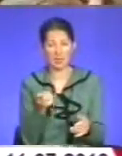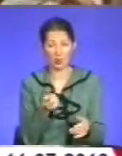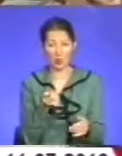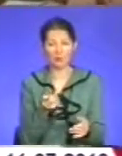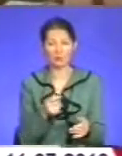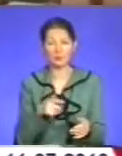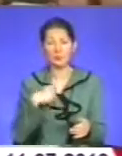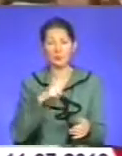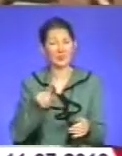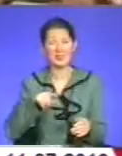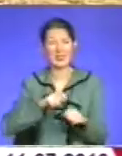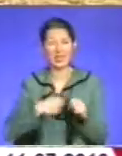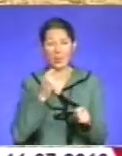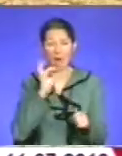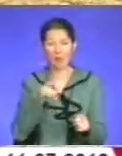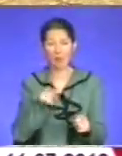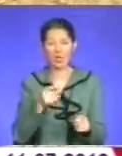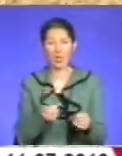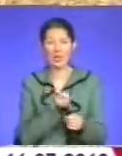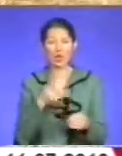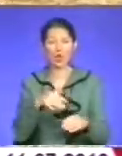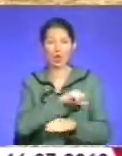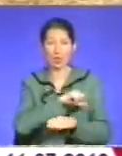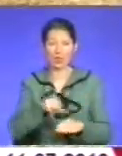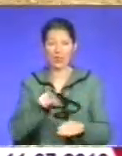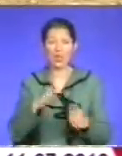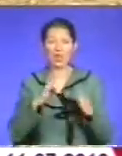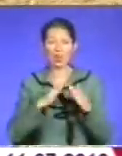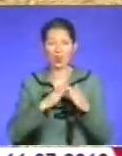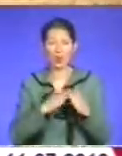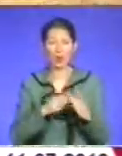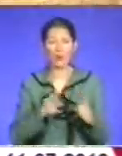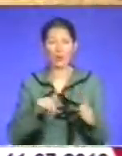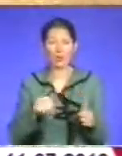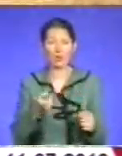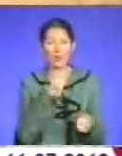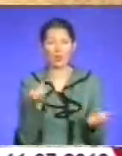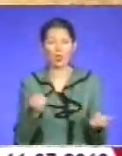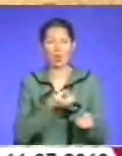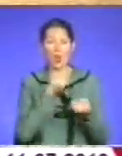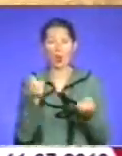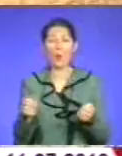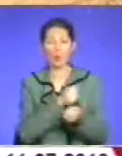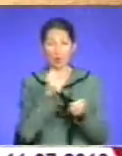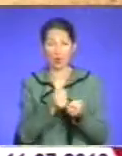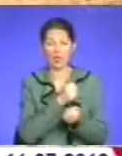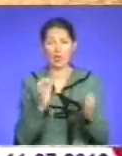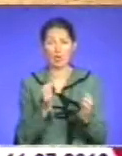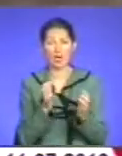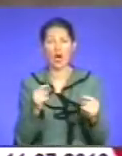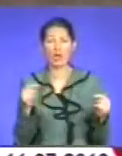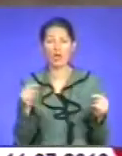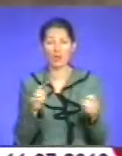те зерно, що на дворі, а те, що в коморі. По збиранні зерно потрібно просушити та зберігати у відповідних умовах.